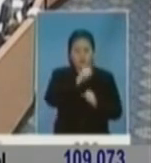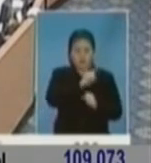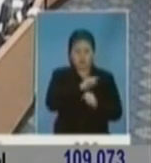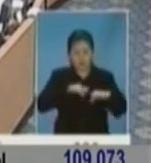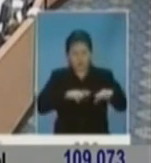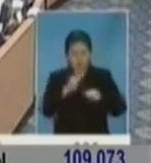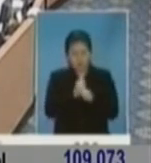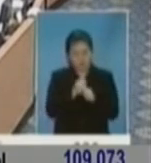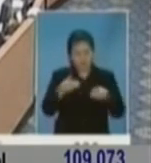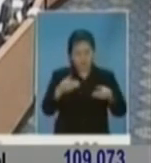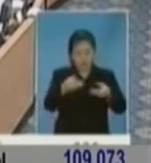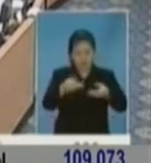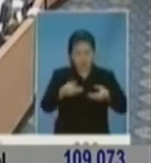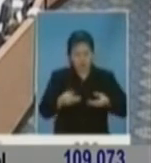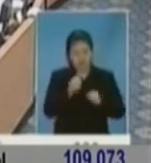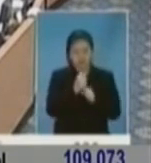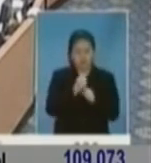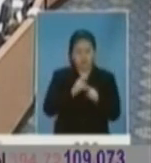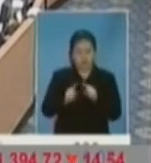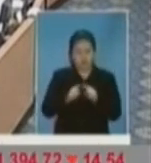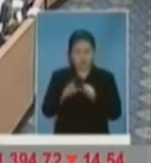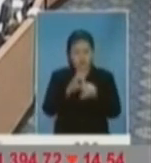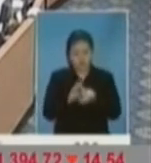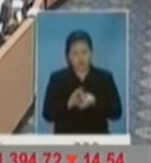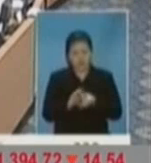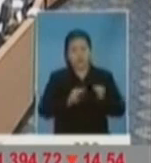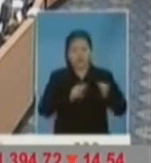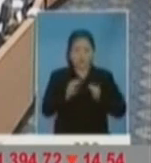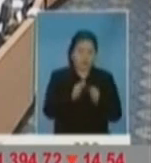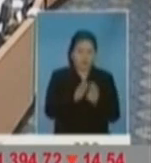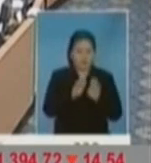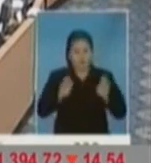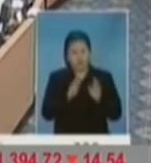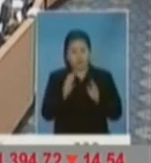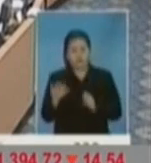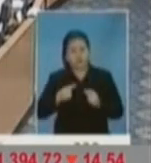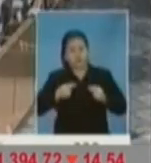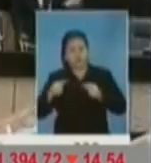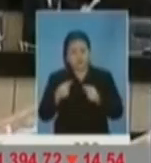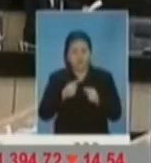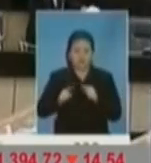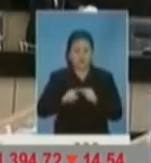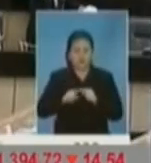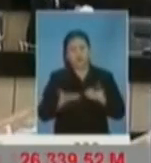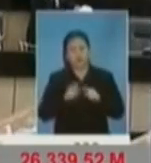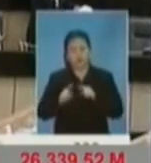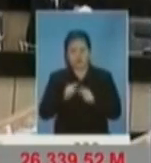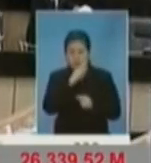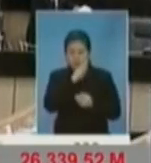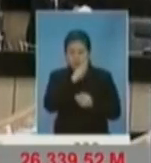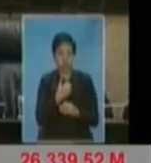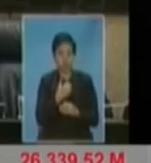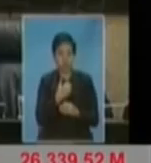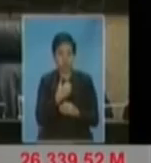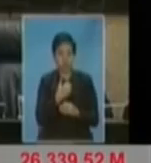จงบัญชีทรัพย์สินที่เป็นรถและบ้านที่อำเภอวิเศษชัยชาญจังหวัดอ่างทองมูลค่า16ล้านบาทเศษ จากนั้นนะ